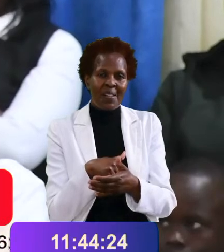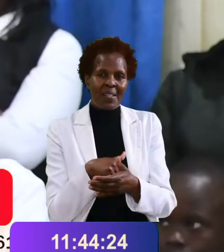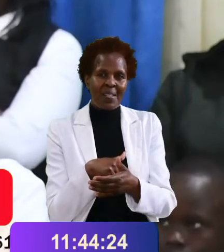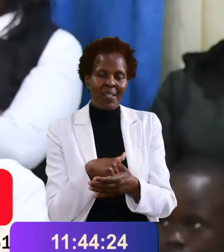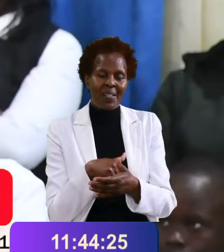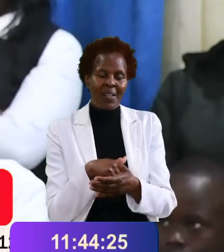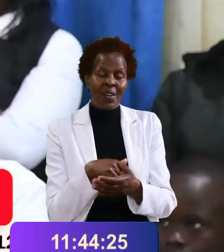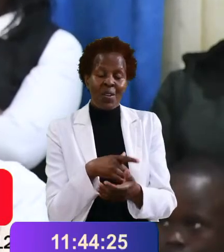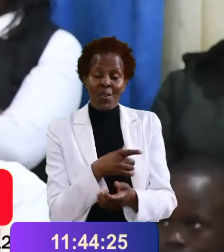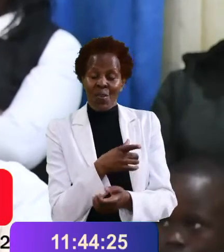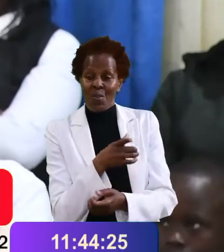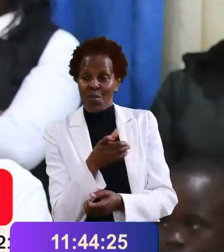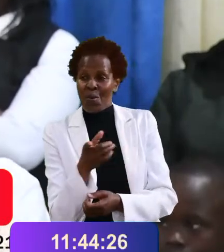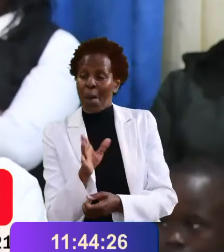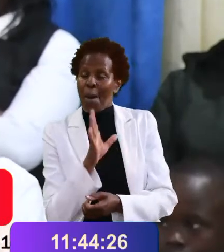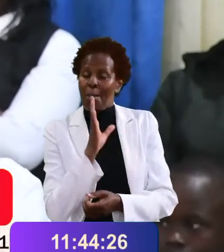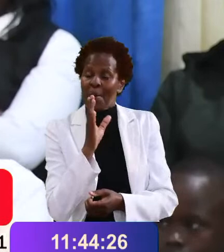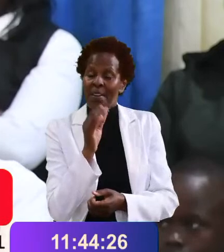nitawafanya